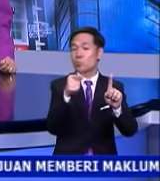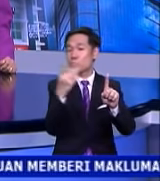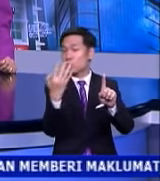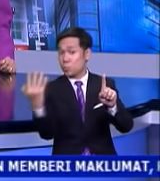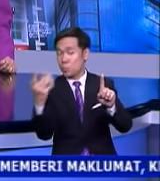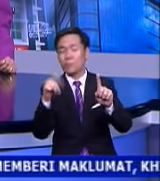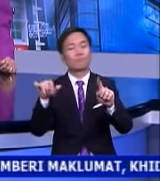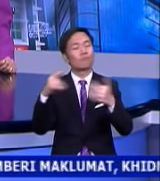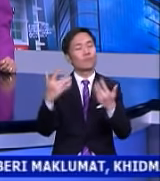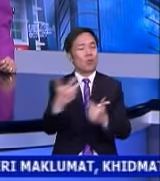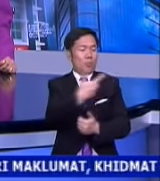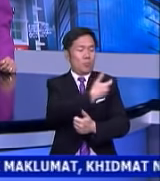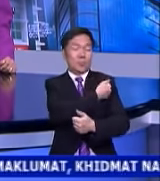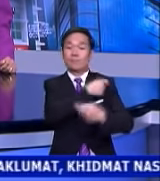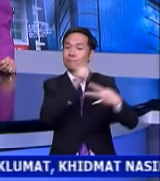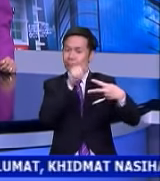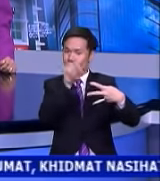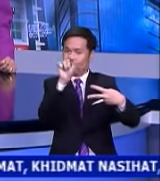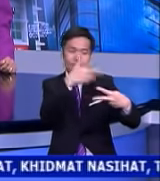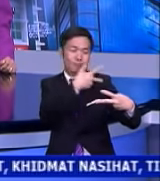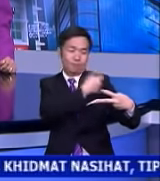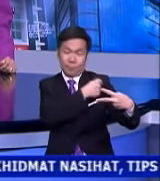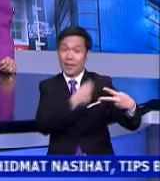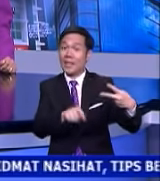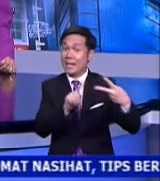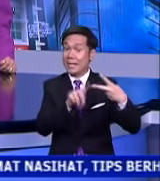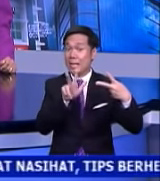147,616 individu menerima dos pertama manakala